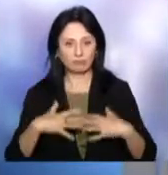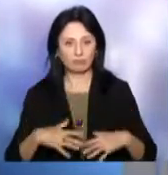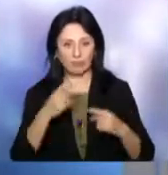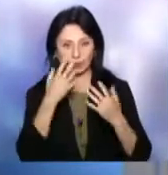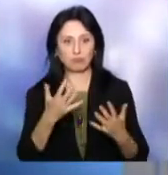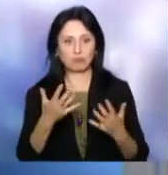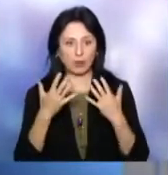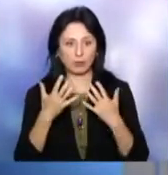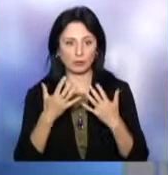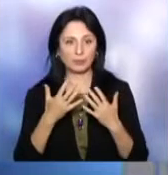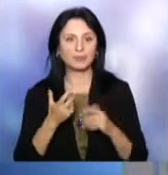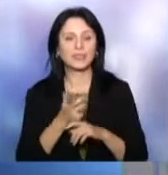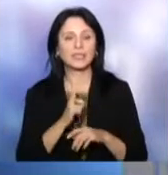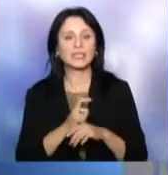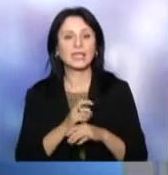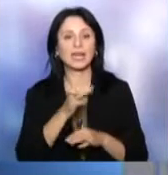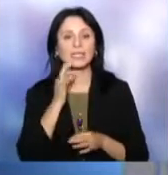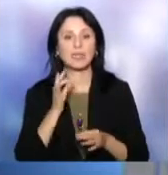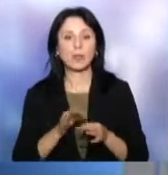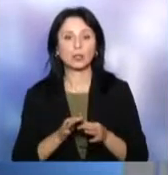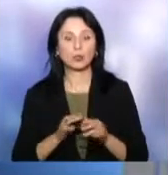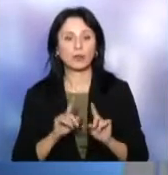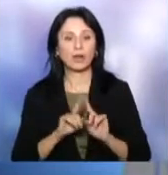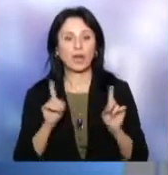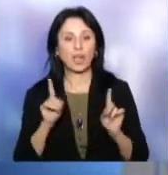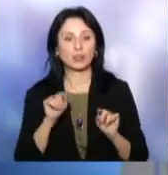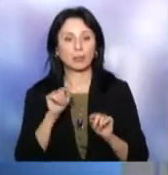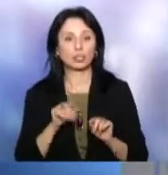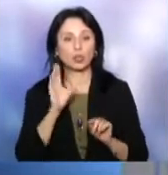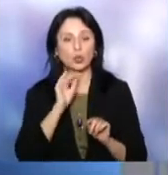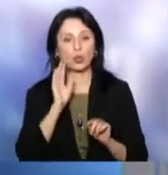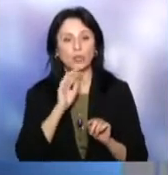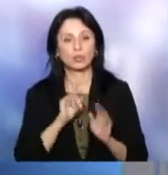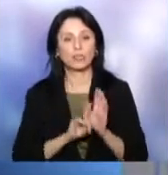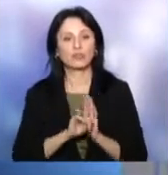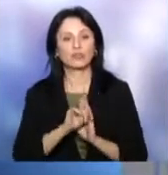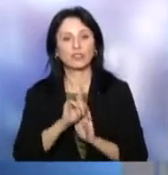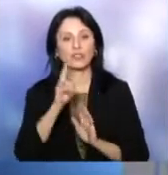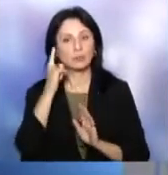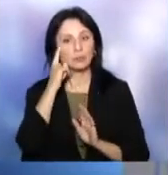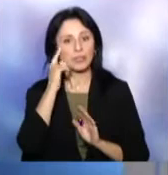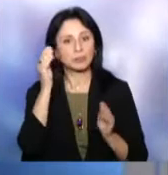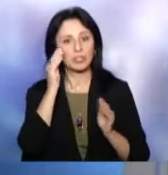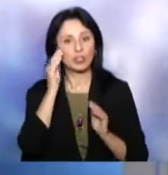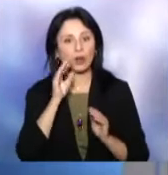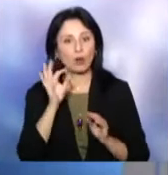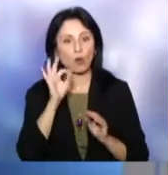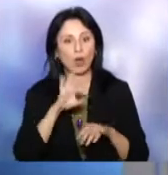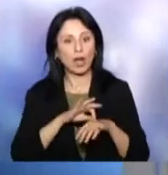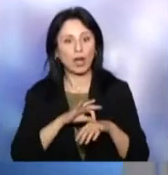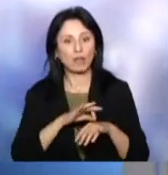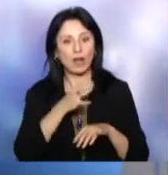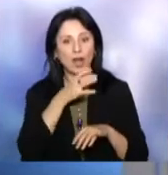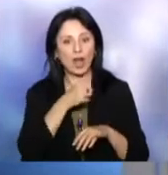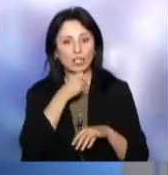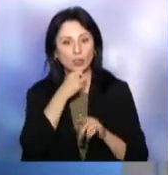ხილული ორგანო და ძალიან საპასუხისმგებლო, განსაკუთრებით მაშინ, როდესაც ვიწყებთ ფიქრს და მსჯელობას მასზე,